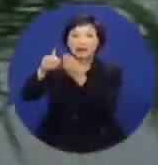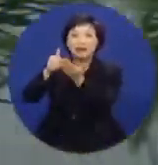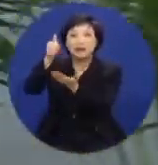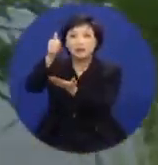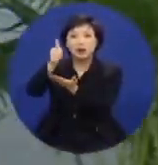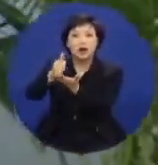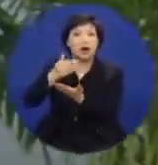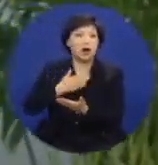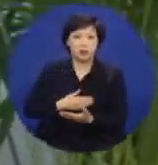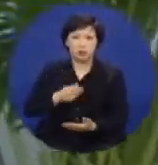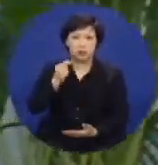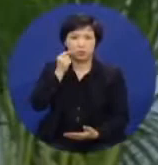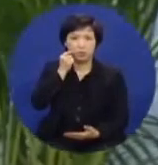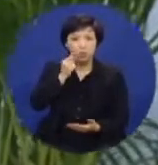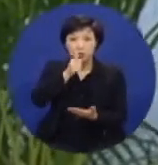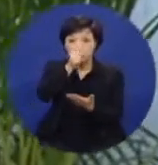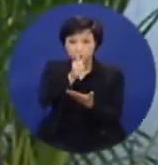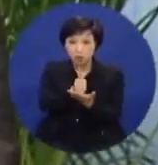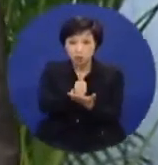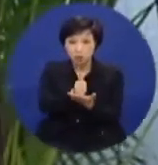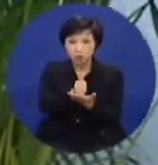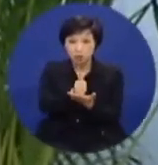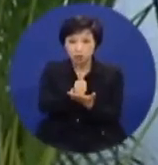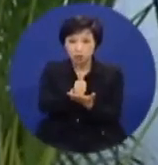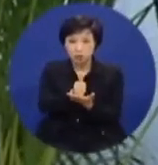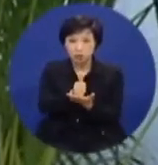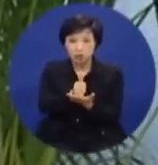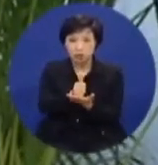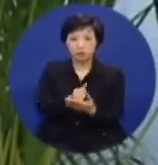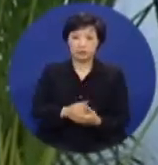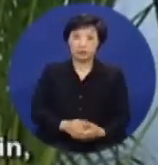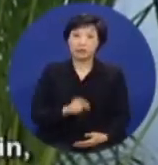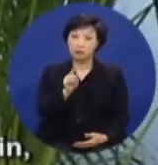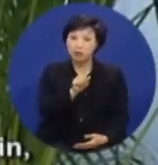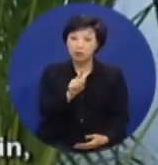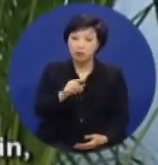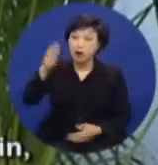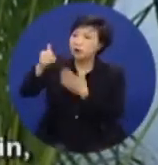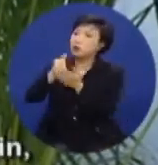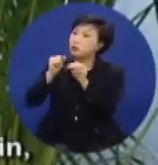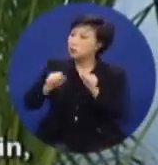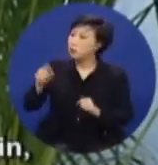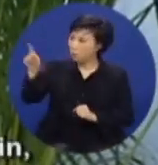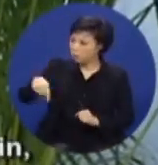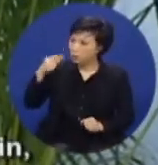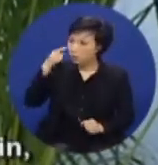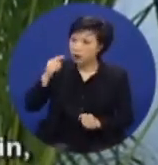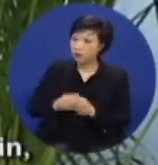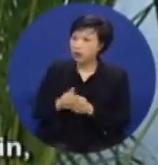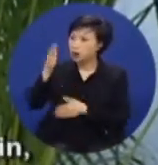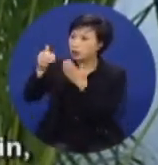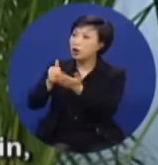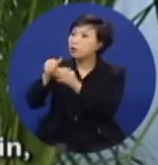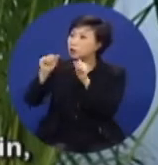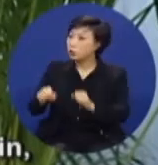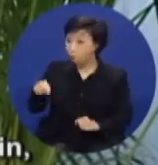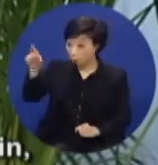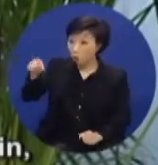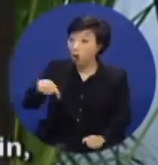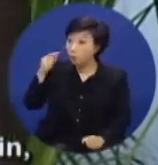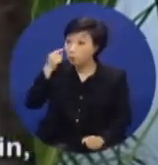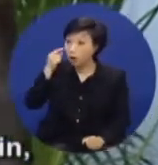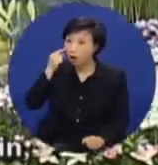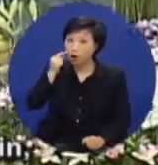알지 못한 죄 하나님은 1 씀 은 나 봐라 하나님 있으면 한번 나와